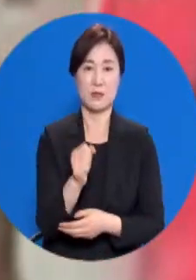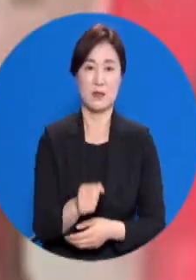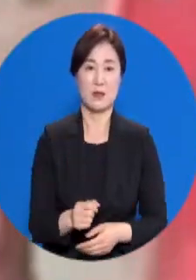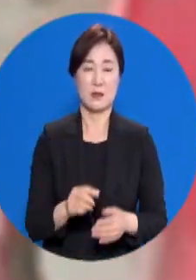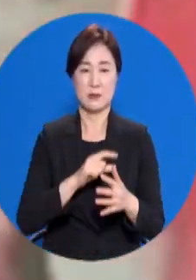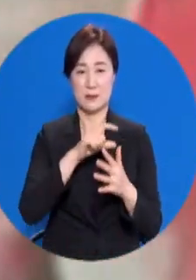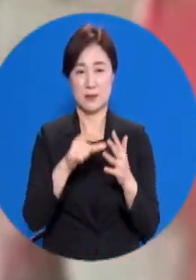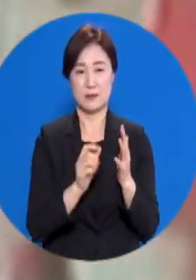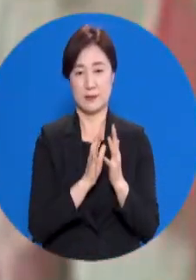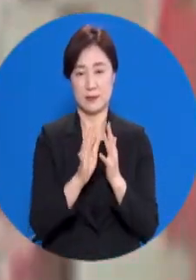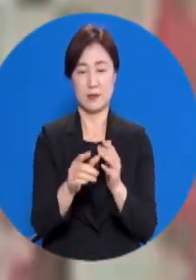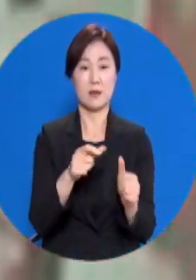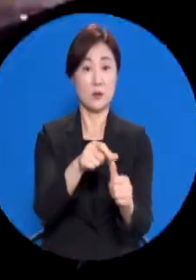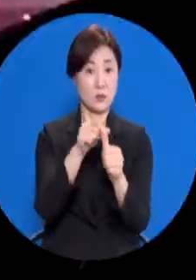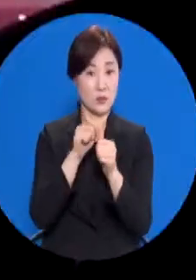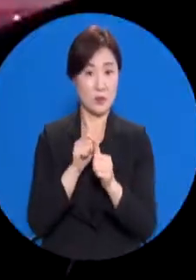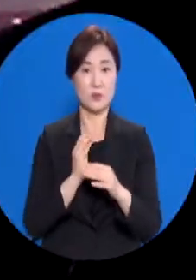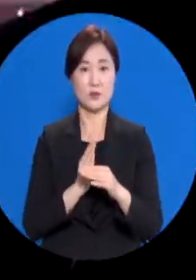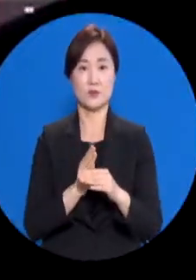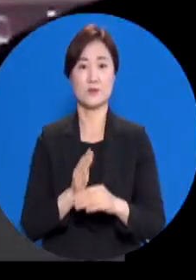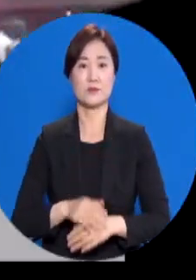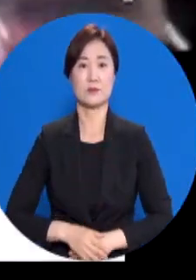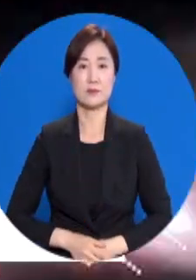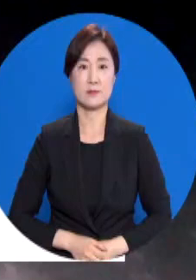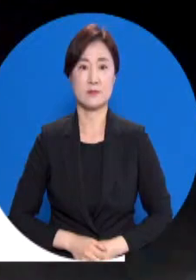안의 사람들을 구해냅니다. 못 참고.